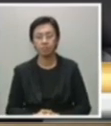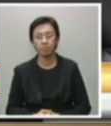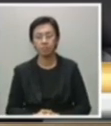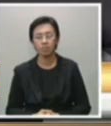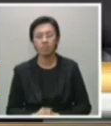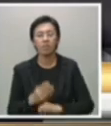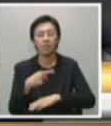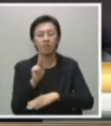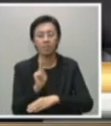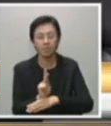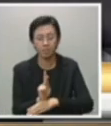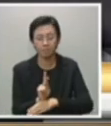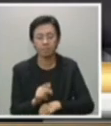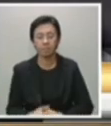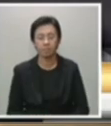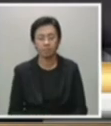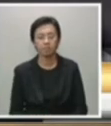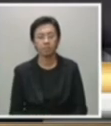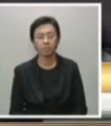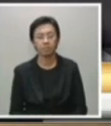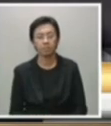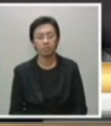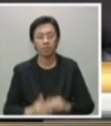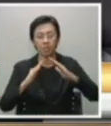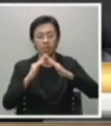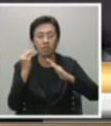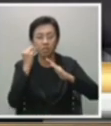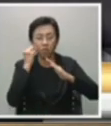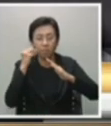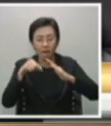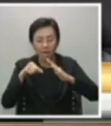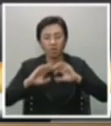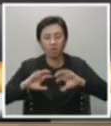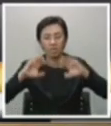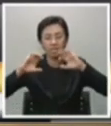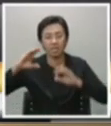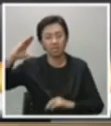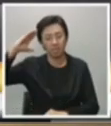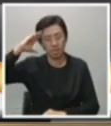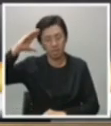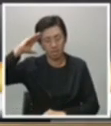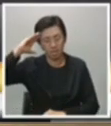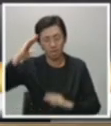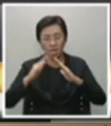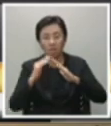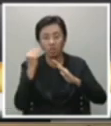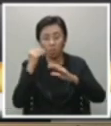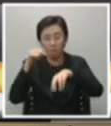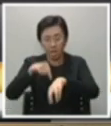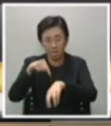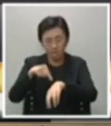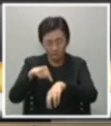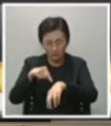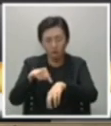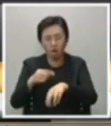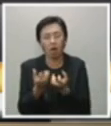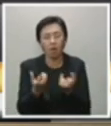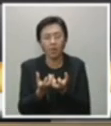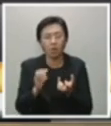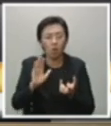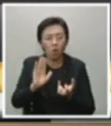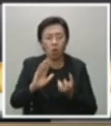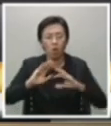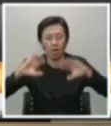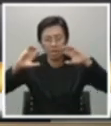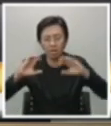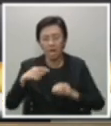ท่านประธานที่เคารพครับบ้านพักข้าราชการทหารนั้นเป็นทรัพย์สินของรัฐบุคคลใดจะมี